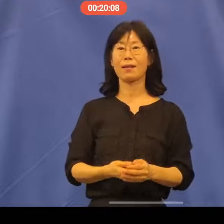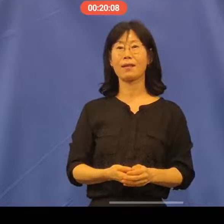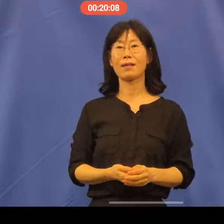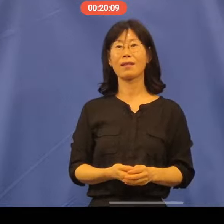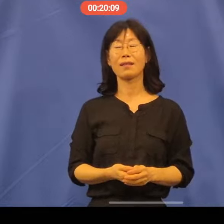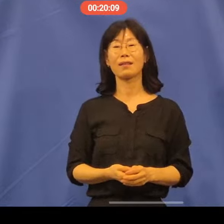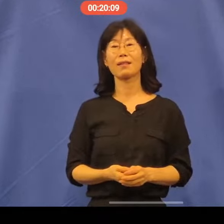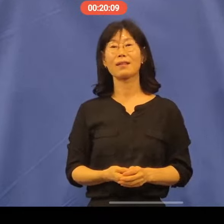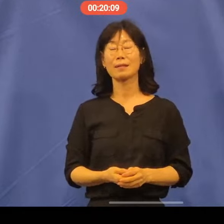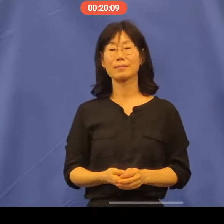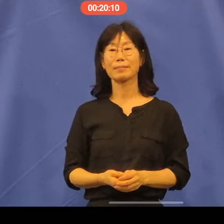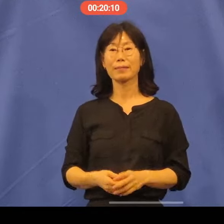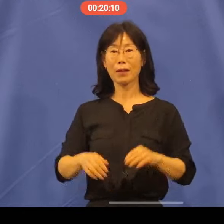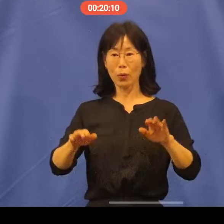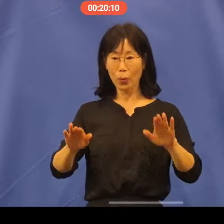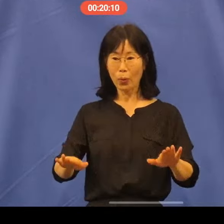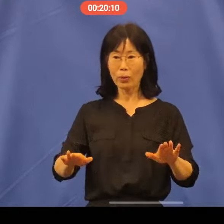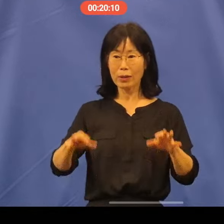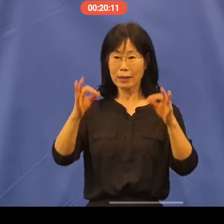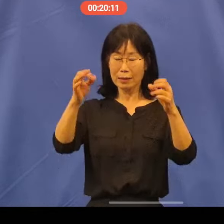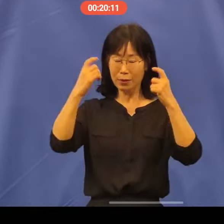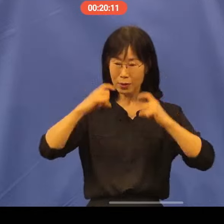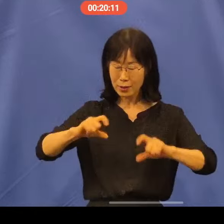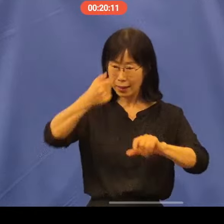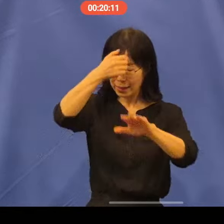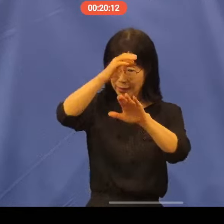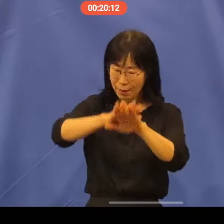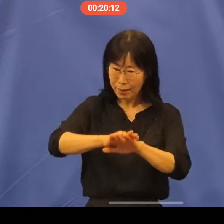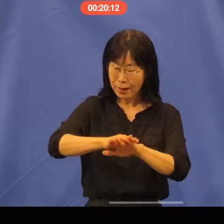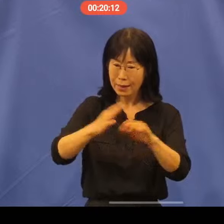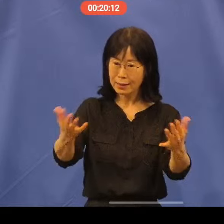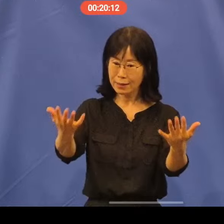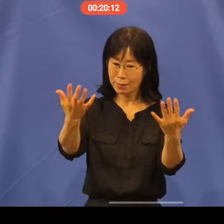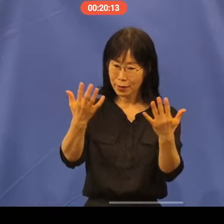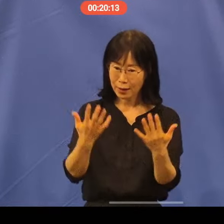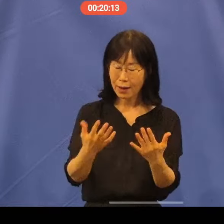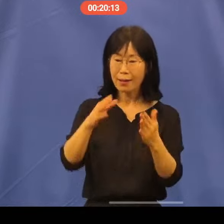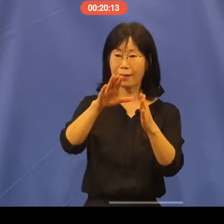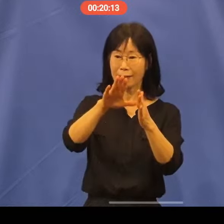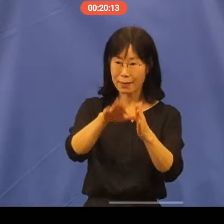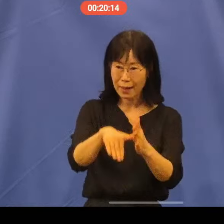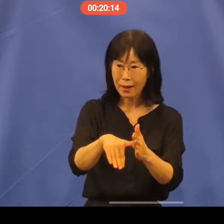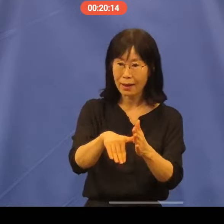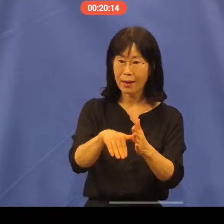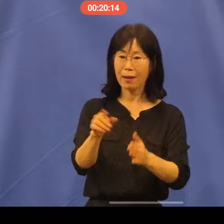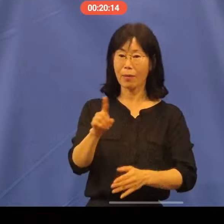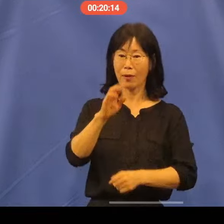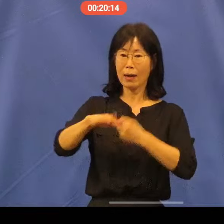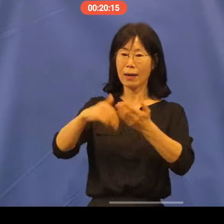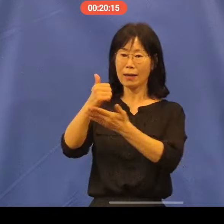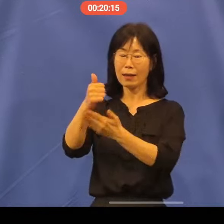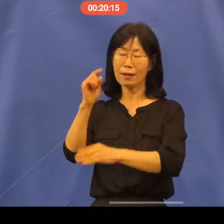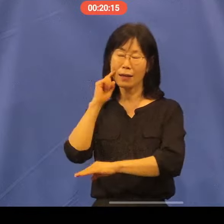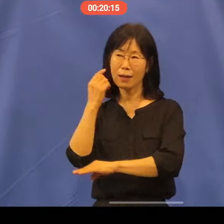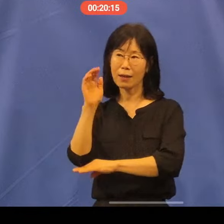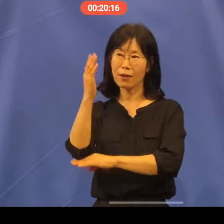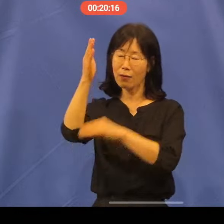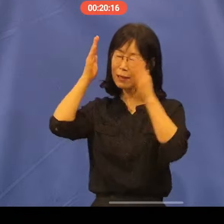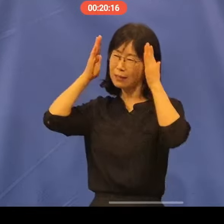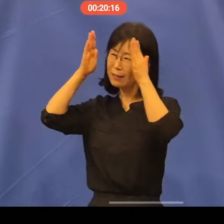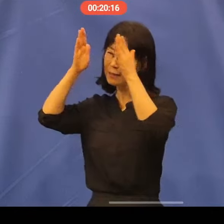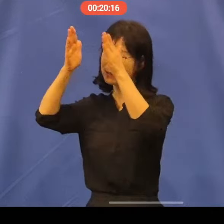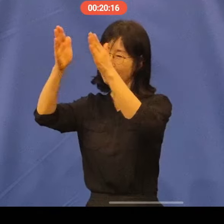돼버려요. 오늘 이 밤에 여러분들이 말씀을 듣는 가운데 뭔가 이 초점이 안 맞춰져 있는 분은 오늘 이